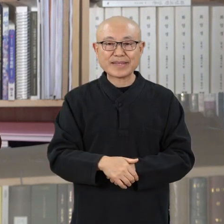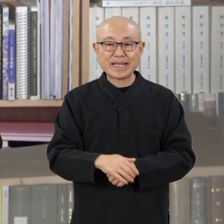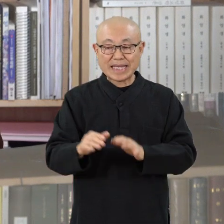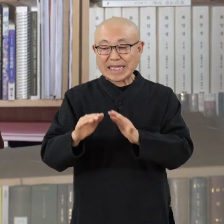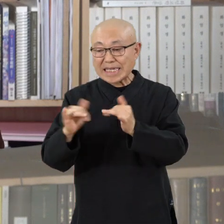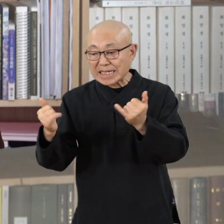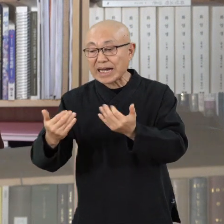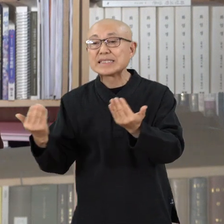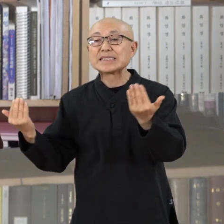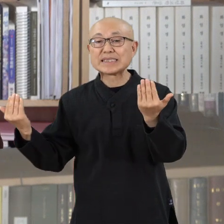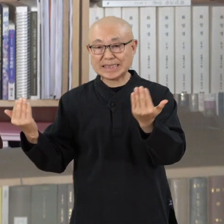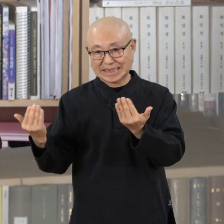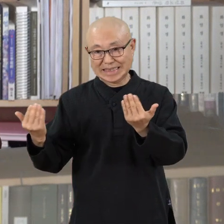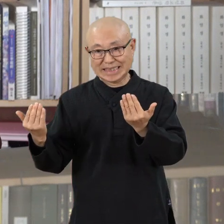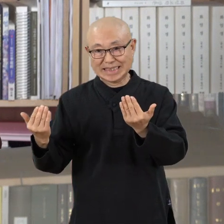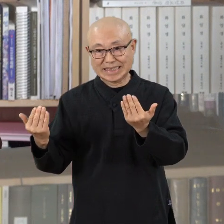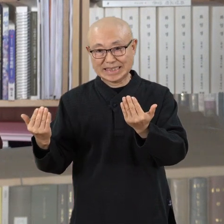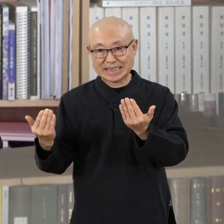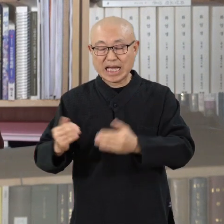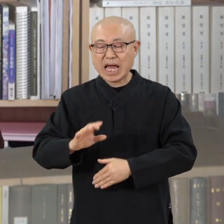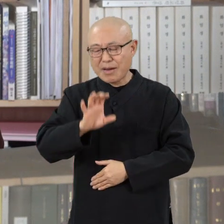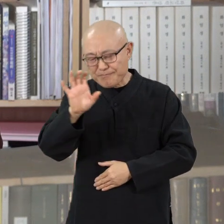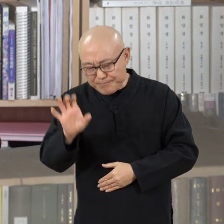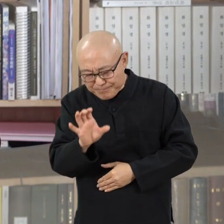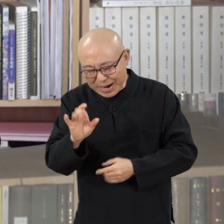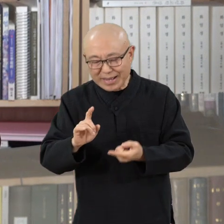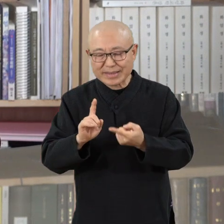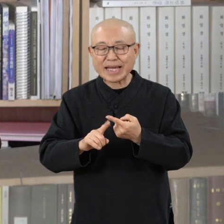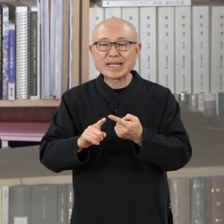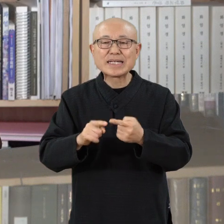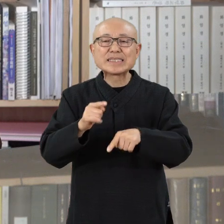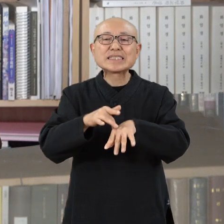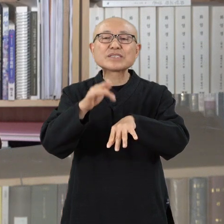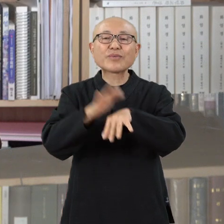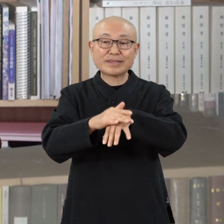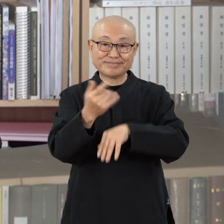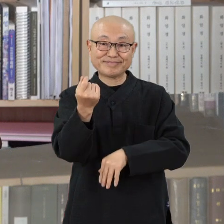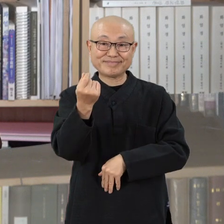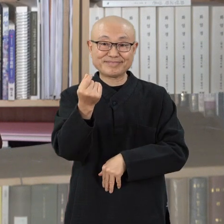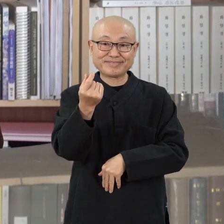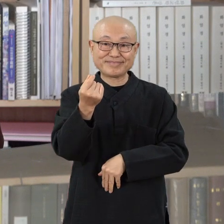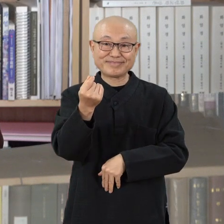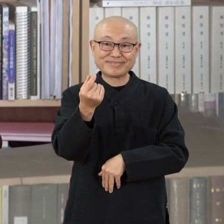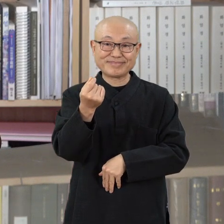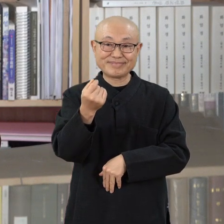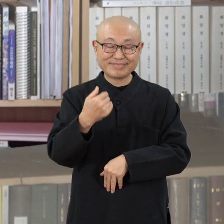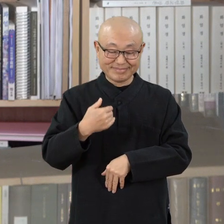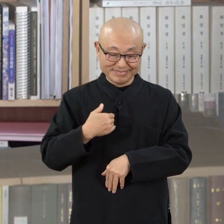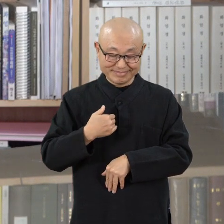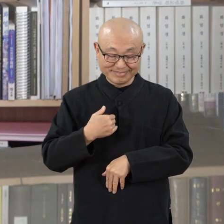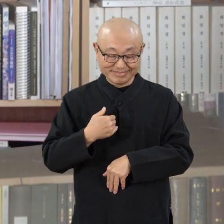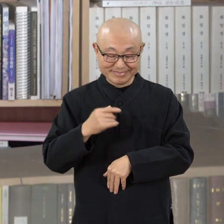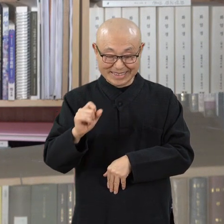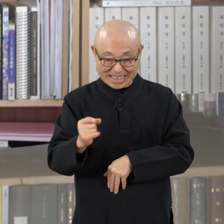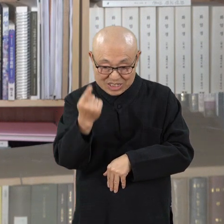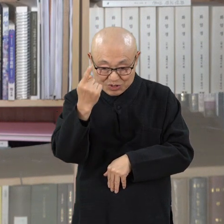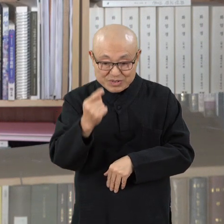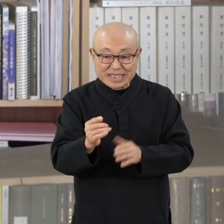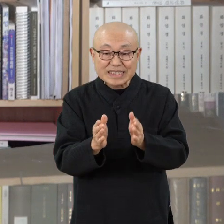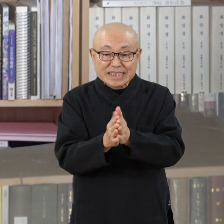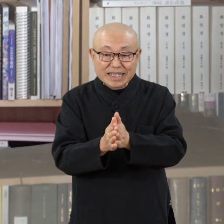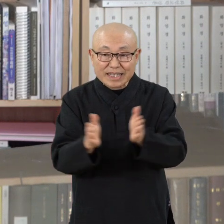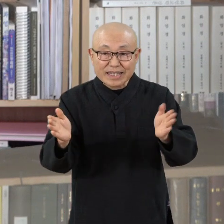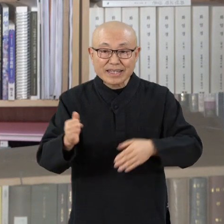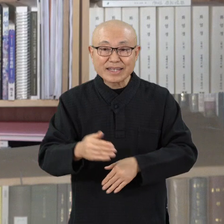인간의 이런 그 반복되는 행위를 우리는 습관이라고 합니다. 그러니까 나로부터 원인이 시작이 되어서